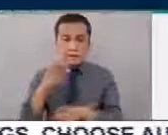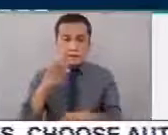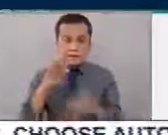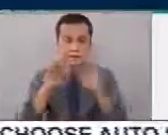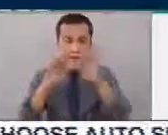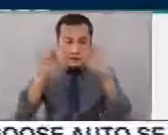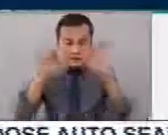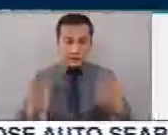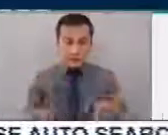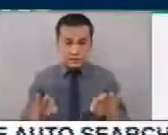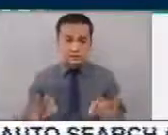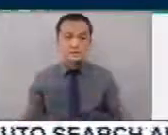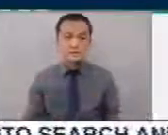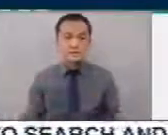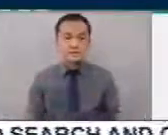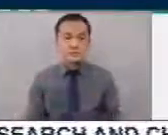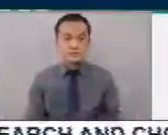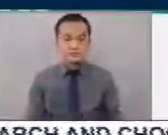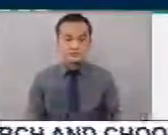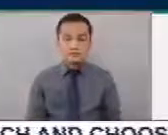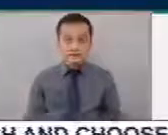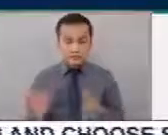time period nga taas. But